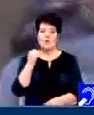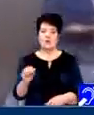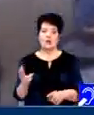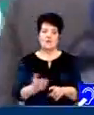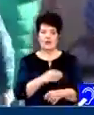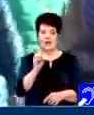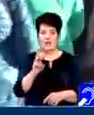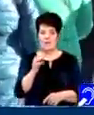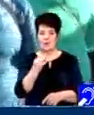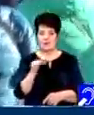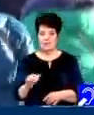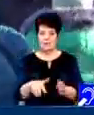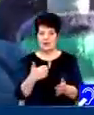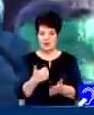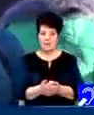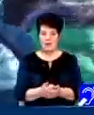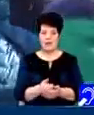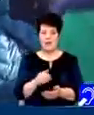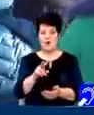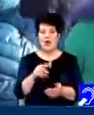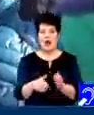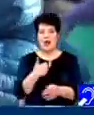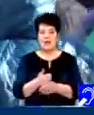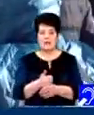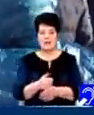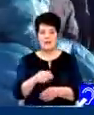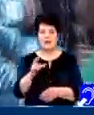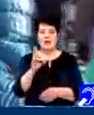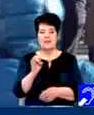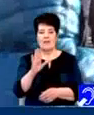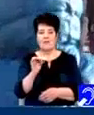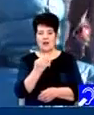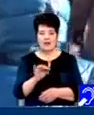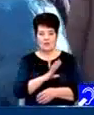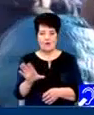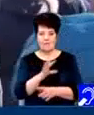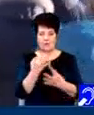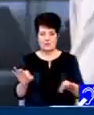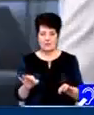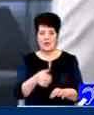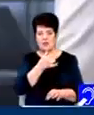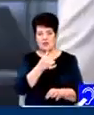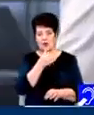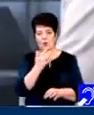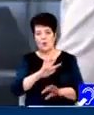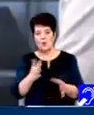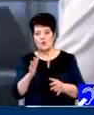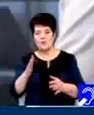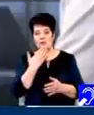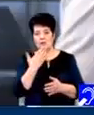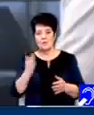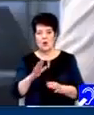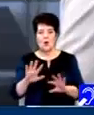emoții și în contextul în care principalul lider al opoziției, Alexei Navalnei, nu a fost lăsat să participe în alegeri. El a încercat până în ultimul moment să-și